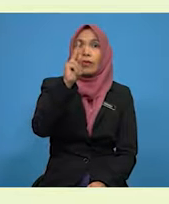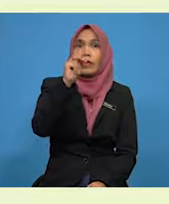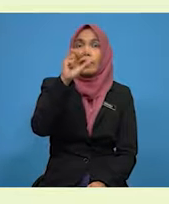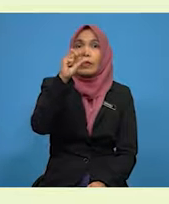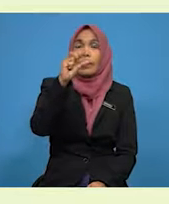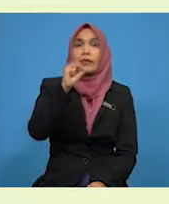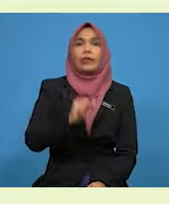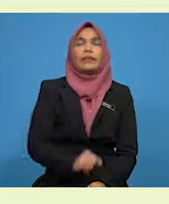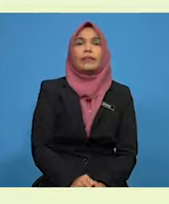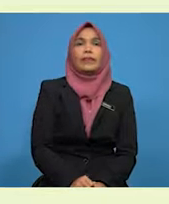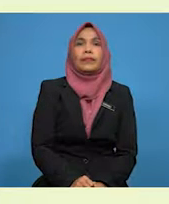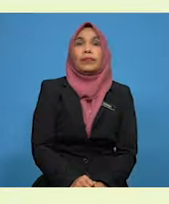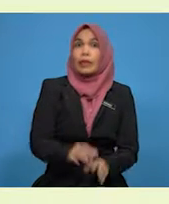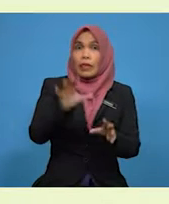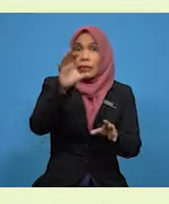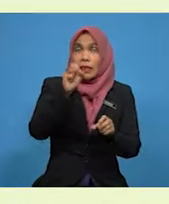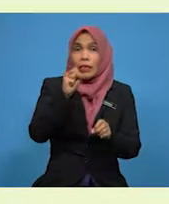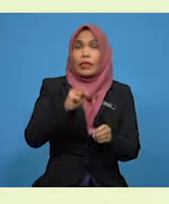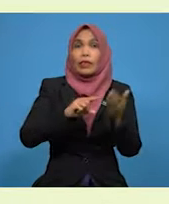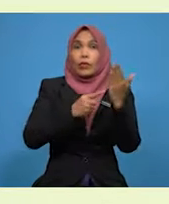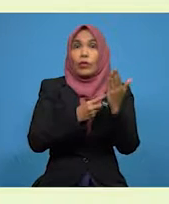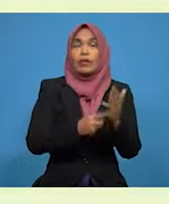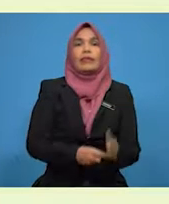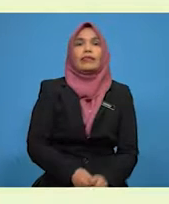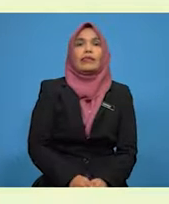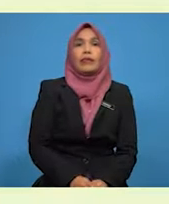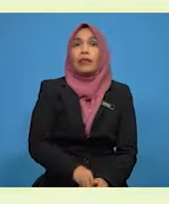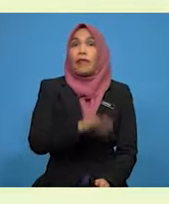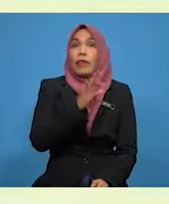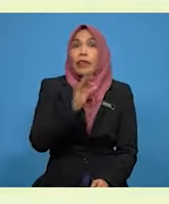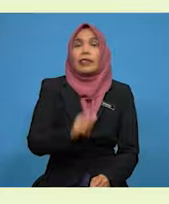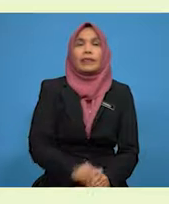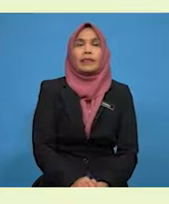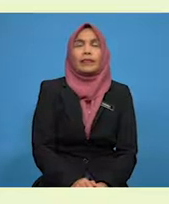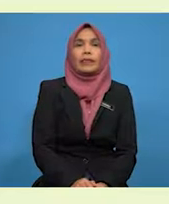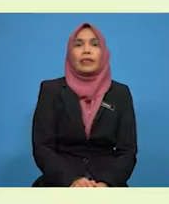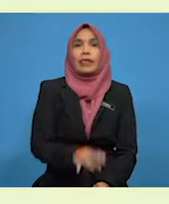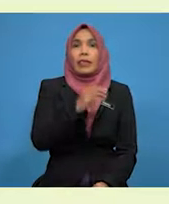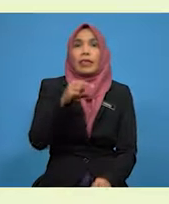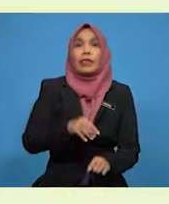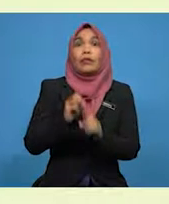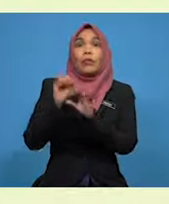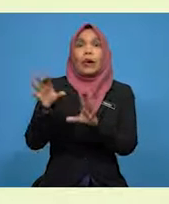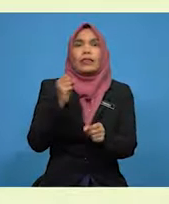pekerja, pemotongan gaji dan dibuang kerja.